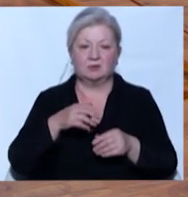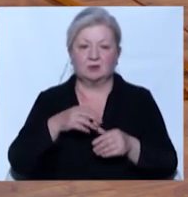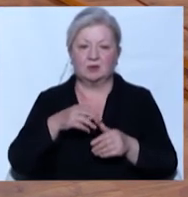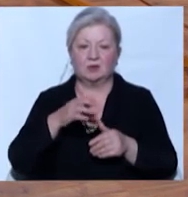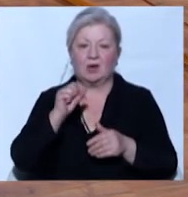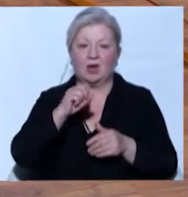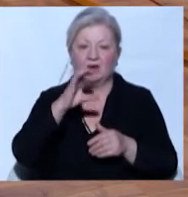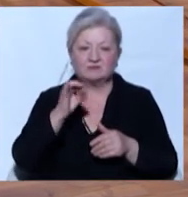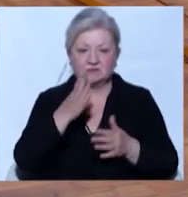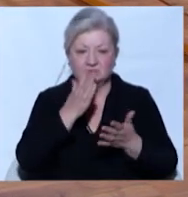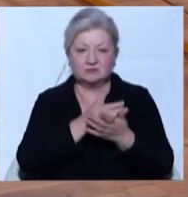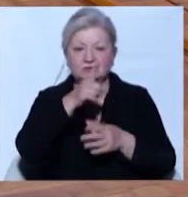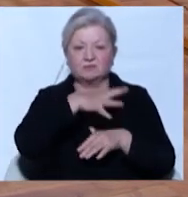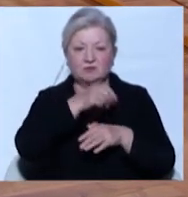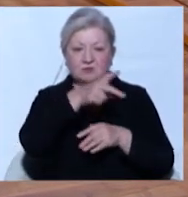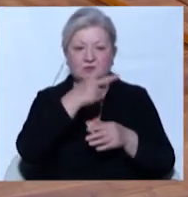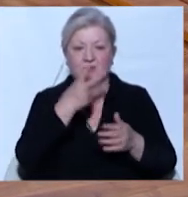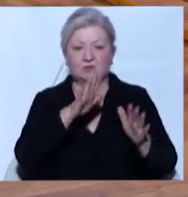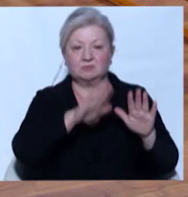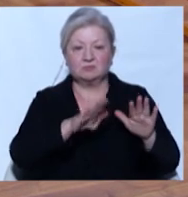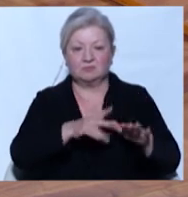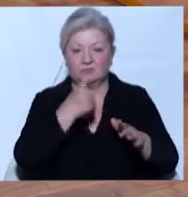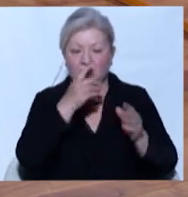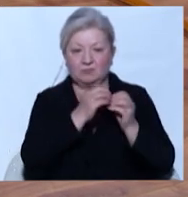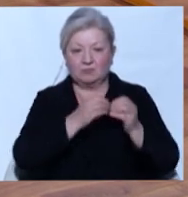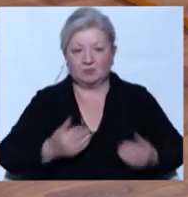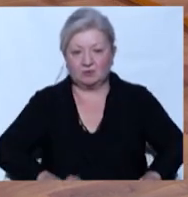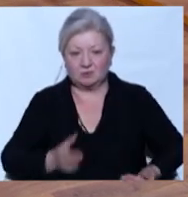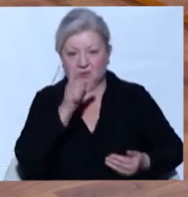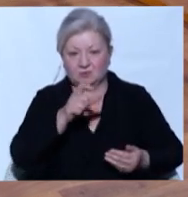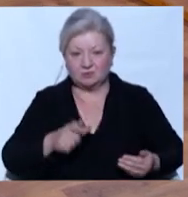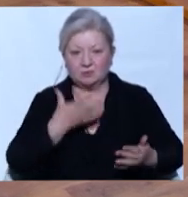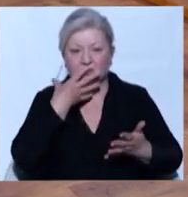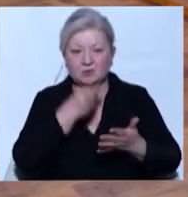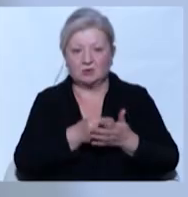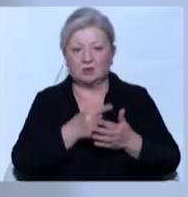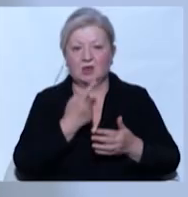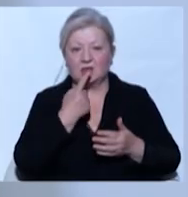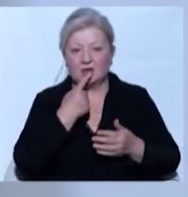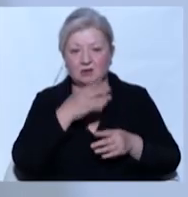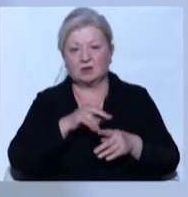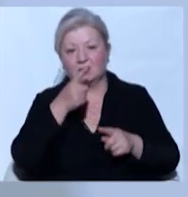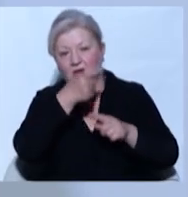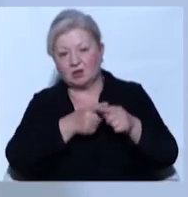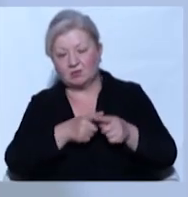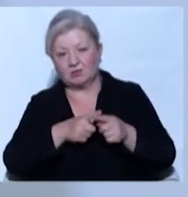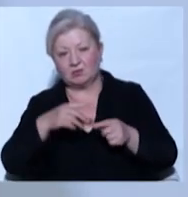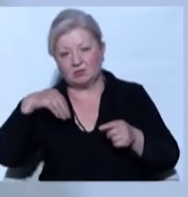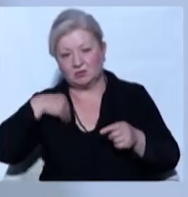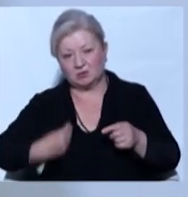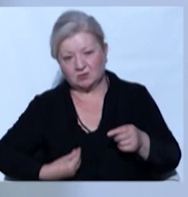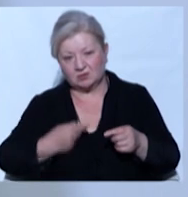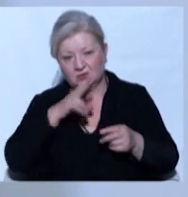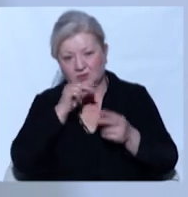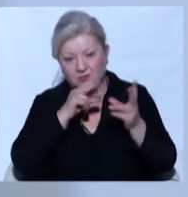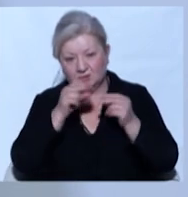რომ შვეიცარიაში მყოფი ხალხი, ადგილობრივი მოსახლეობა მშობლიურ ენად თვლიან ნაწილი ფრანგულს, ნაწილი გერმანულს,